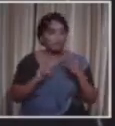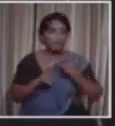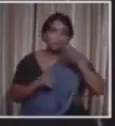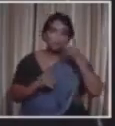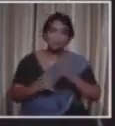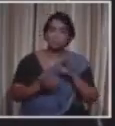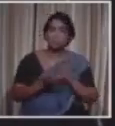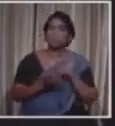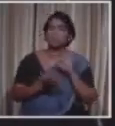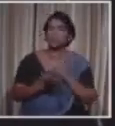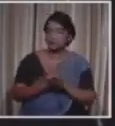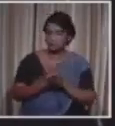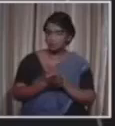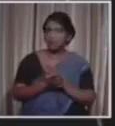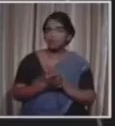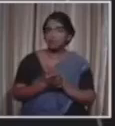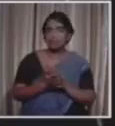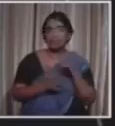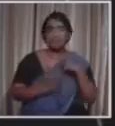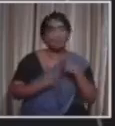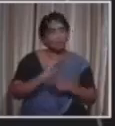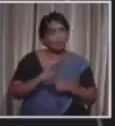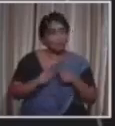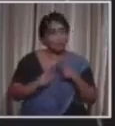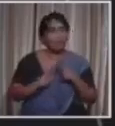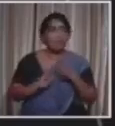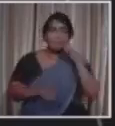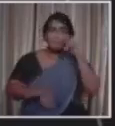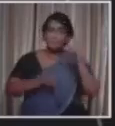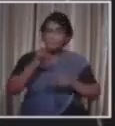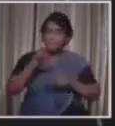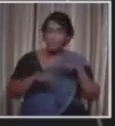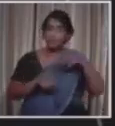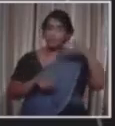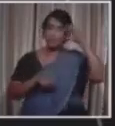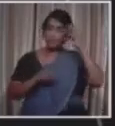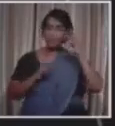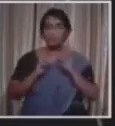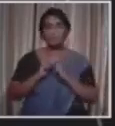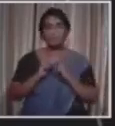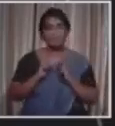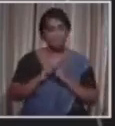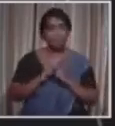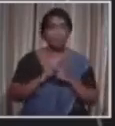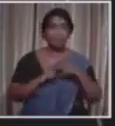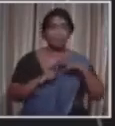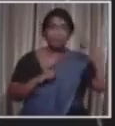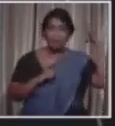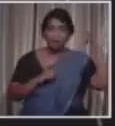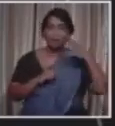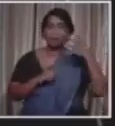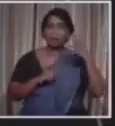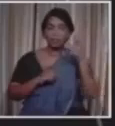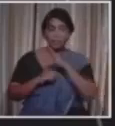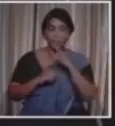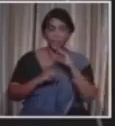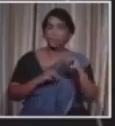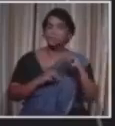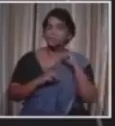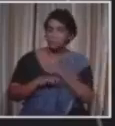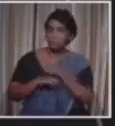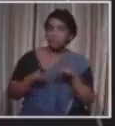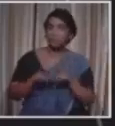එකගතාවයක තීන්දුවකට අවිල්ලා මේ රටේ ජනතාවගේ විදුලි ප්‍රශ්නෙට එහෙම නැත්නම් පුනර්ජන්නීය බලශක්තිය මේ